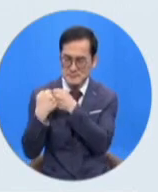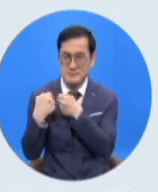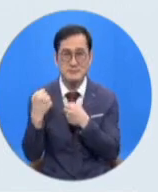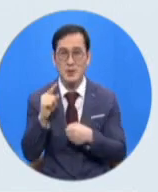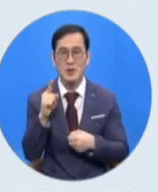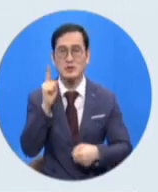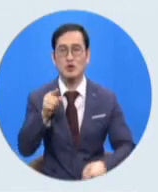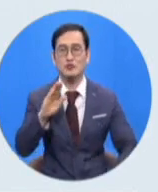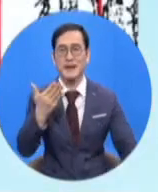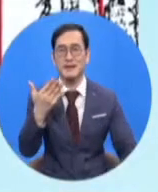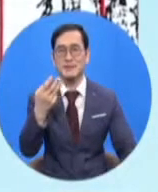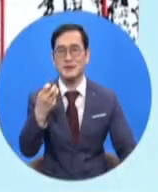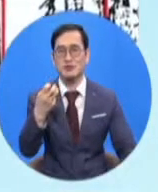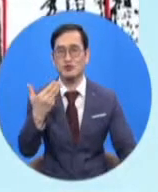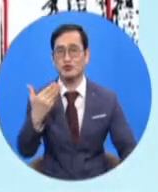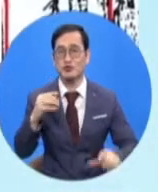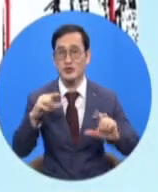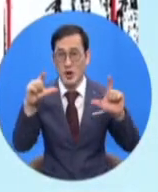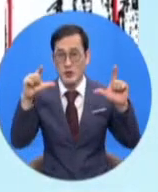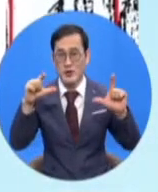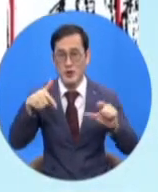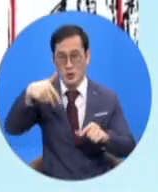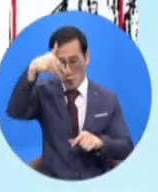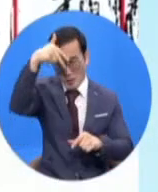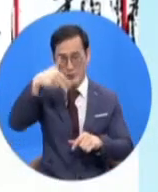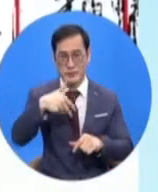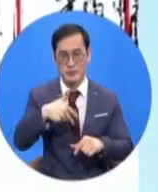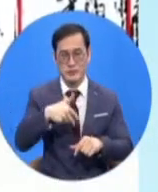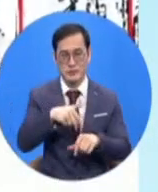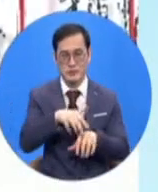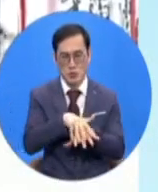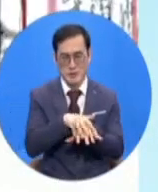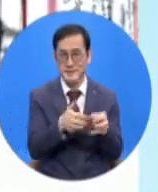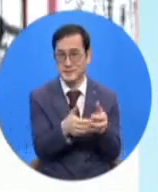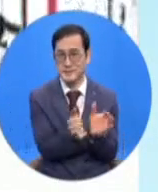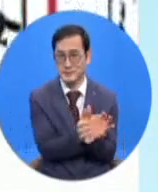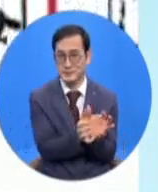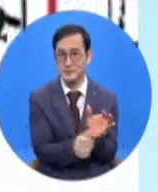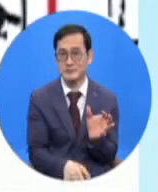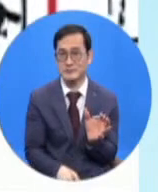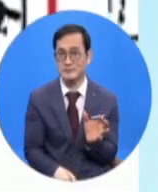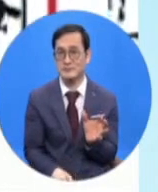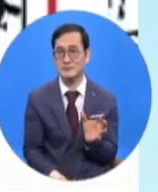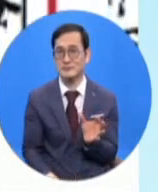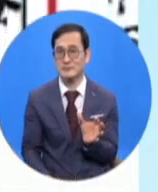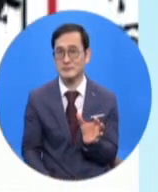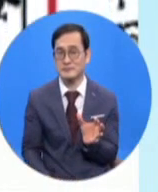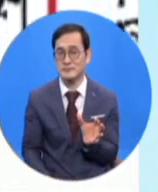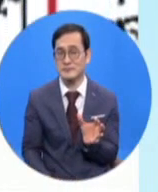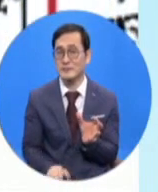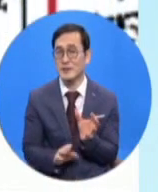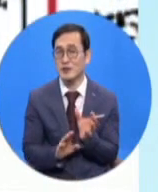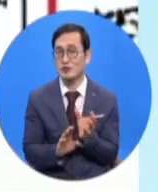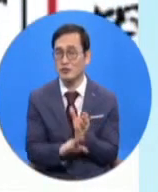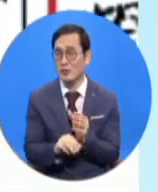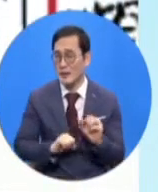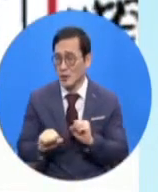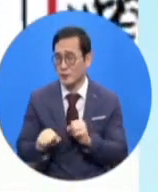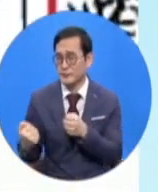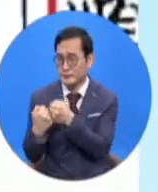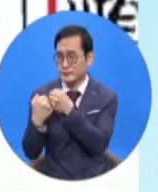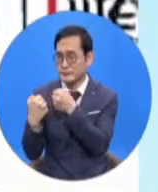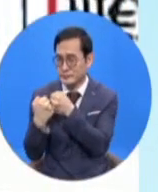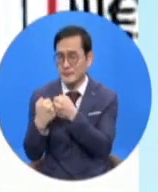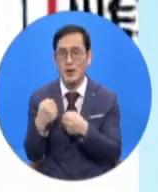1939년에 조선의용대 에서 활동을 했고 42 년도에 광복군의 로 편입이 됐다는 그 공적을 인정 받은 겁니다 근데 한